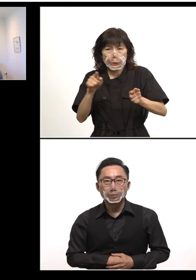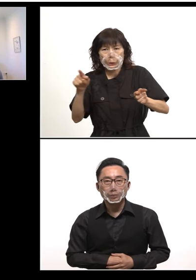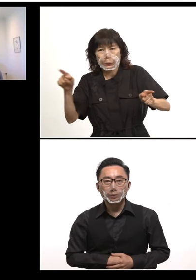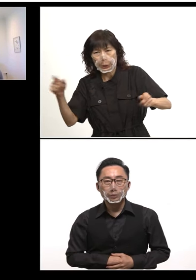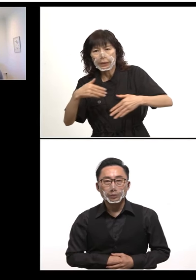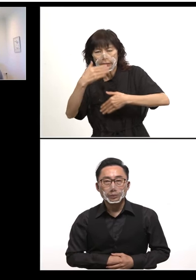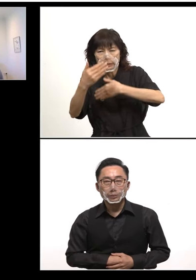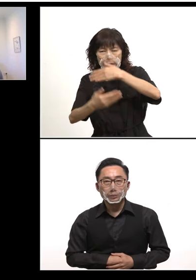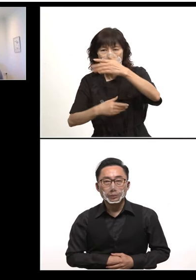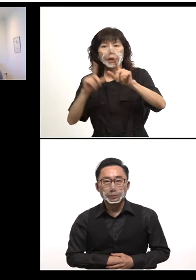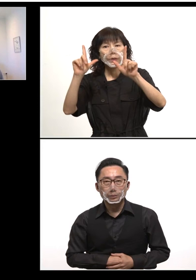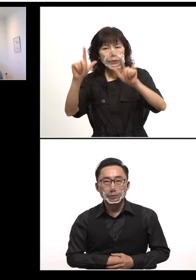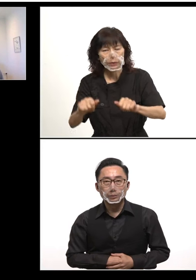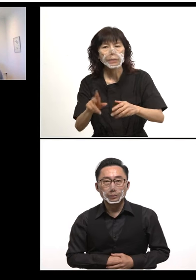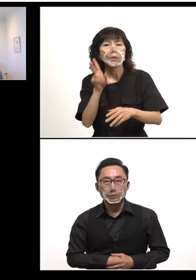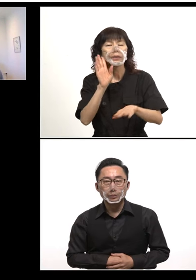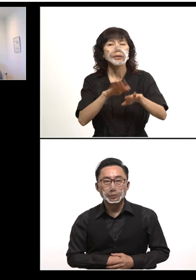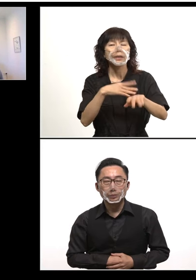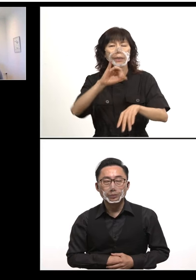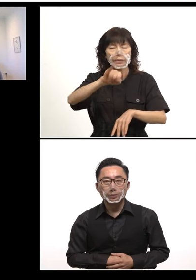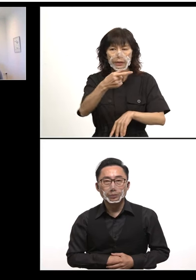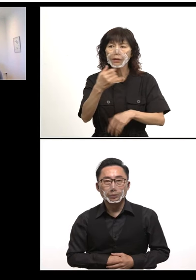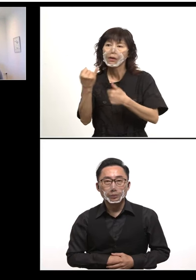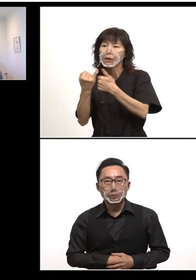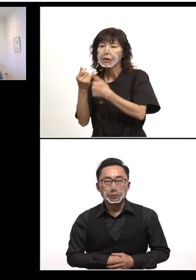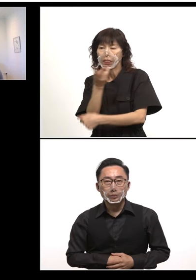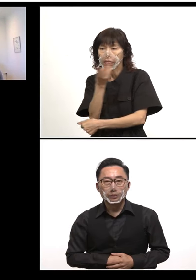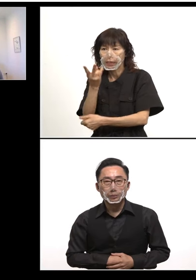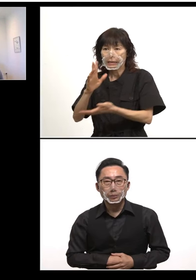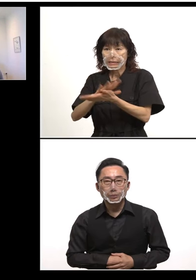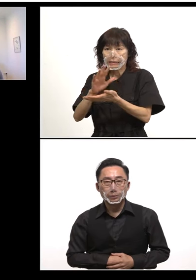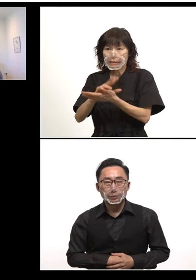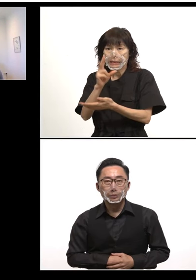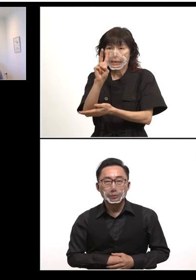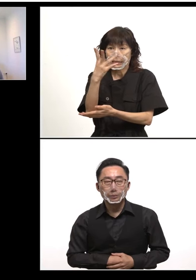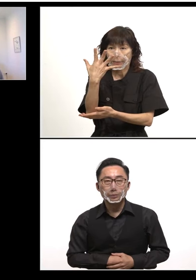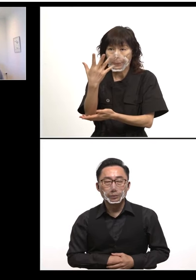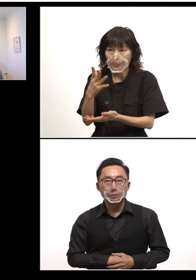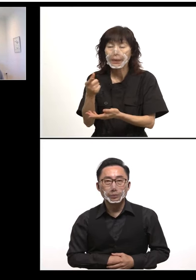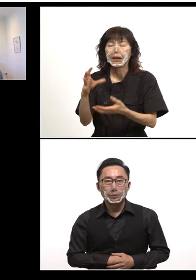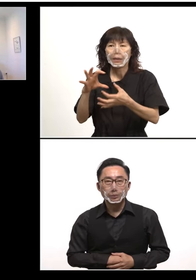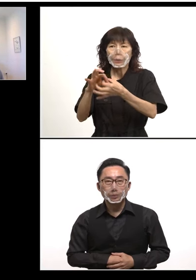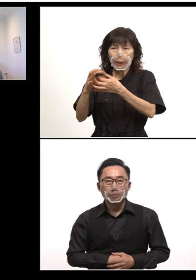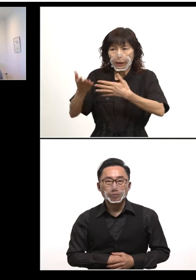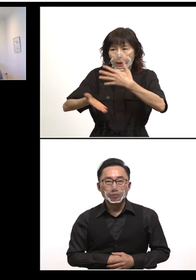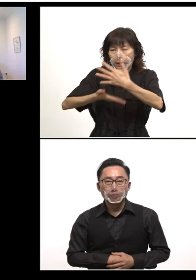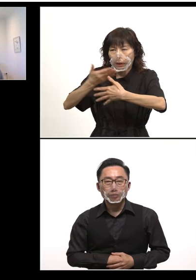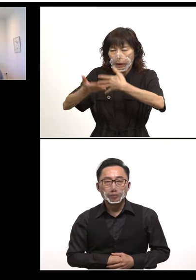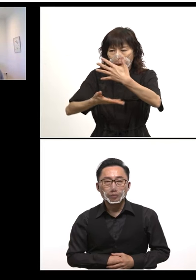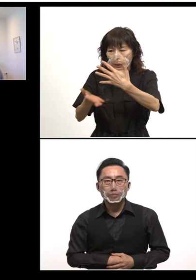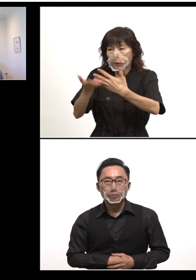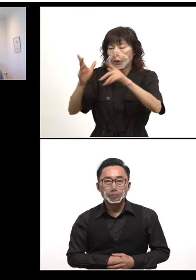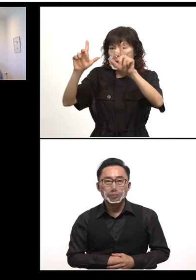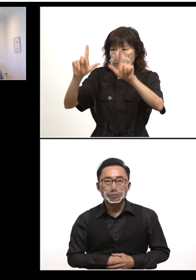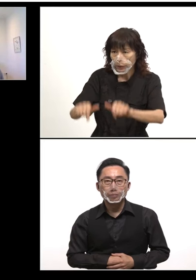的。即係例如剛才聽到 John 所講，佢同佢個學生有25年去建立呢一樣嘢，所以佢哋